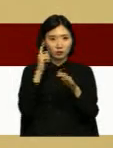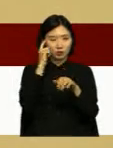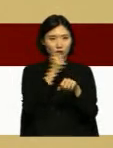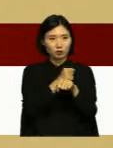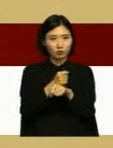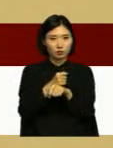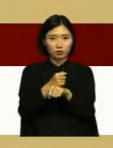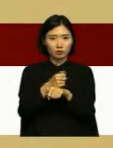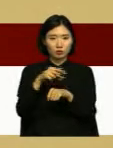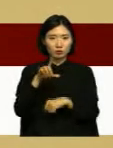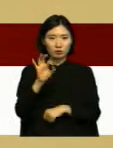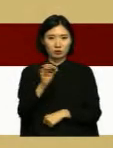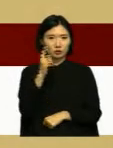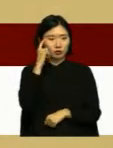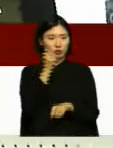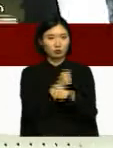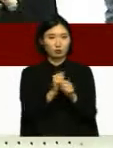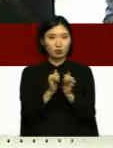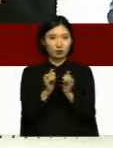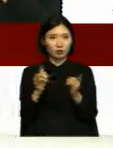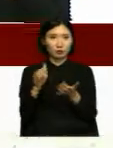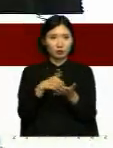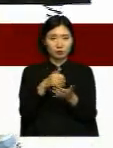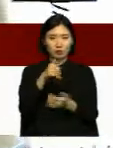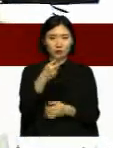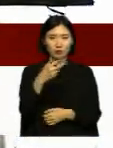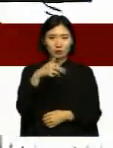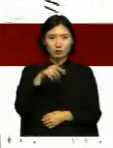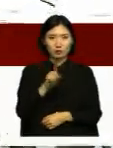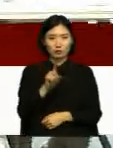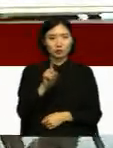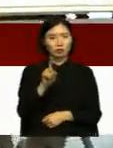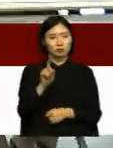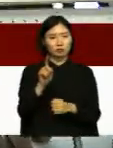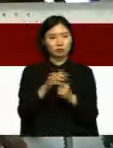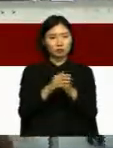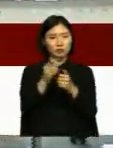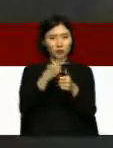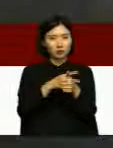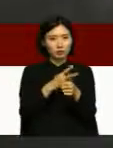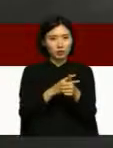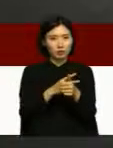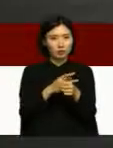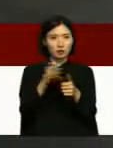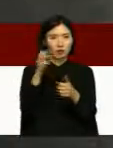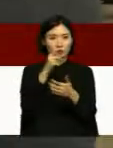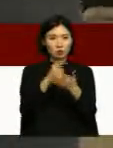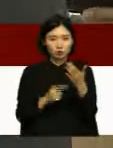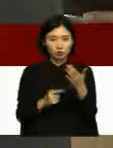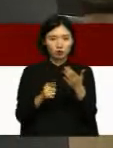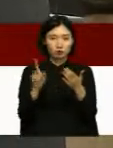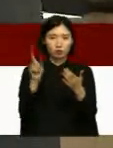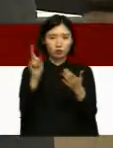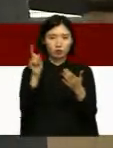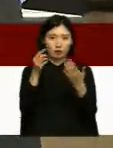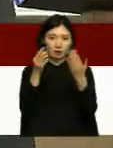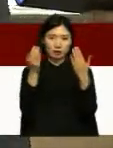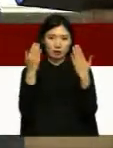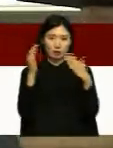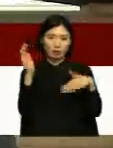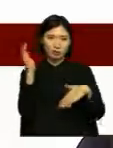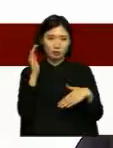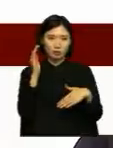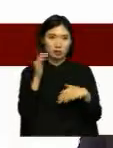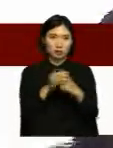정혜원 연구원과 의정부 효자 고등학교 서평 수 교사 양주시 율정동 초등학교 이세은 학생 등 교육과